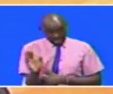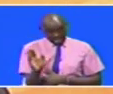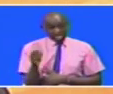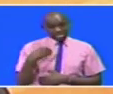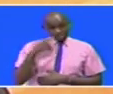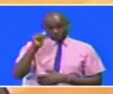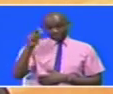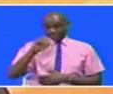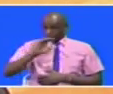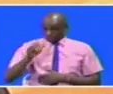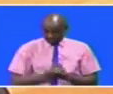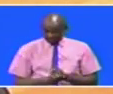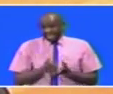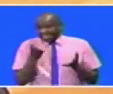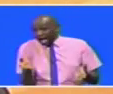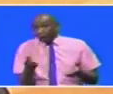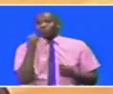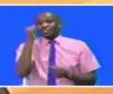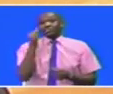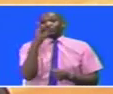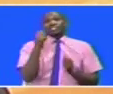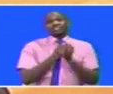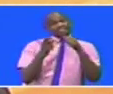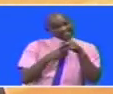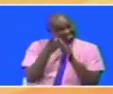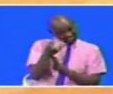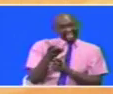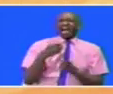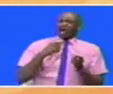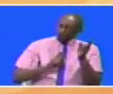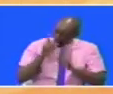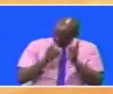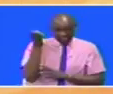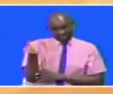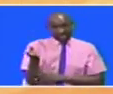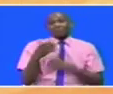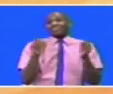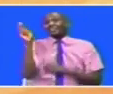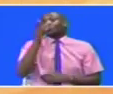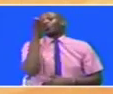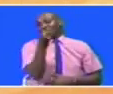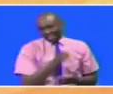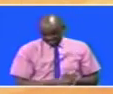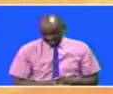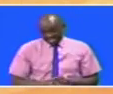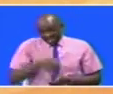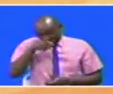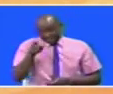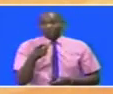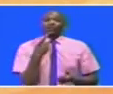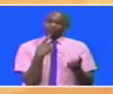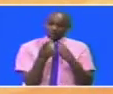mwaka 2017 na 2022 zilisheni katika hafla hiyo ambayo Rais Uhuru Kenyatta alikuwa miongoni